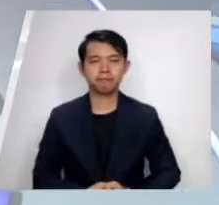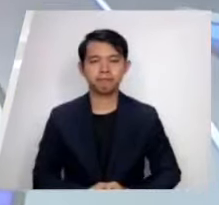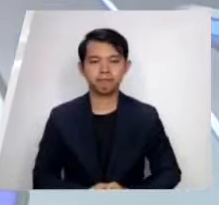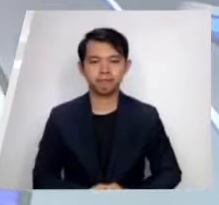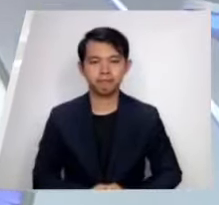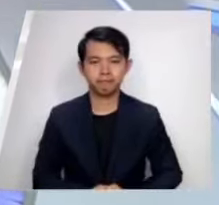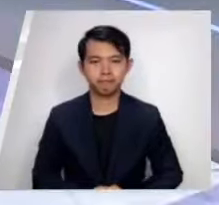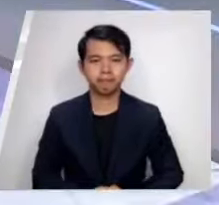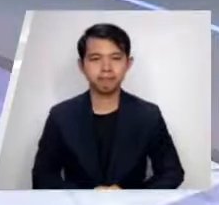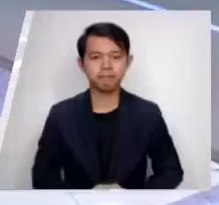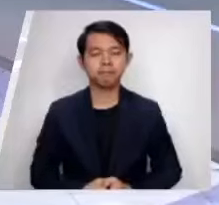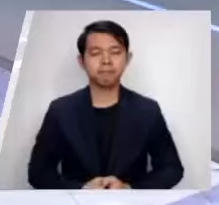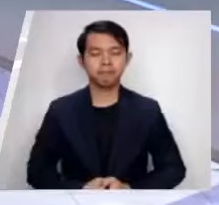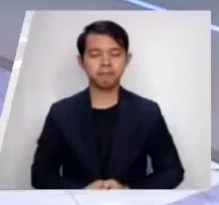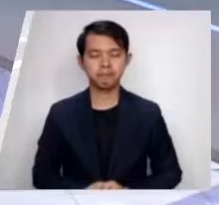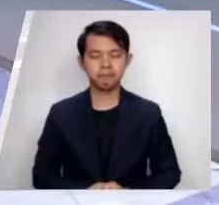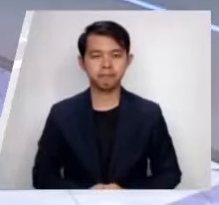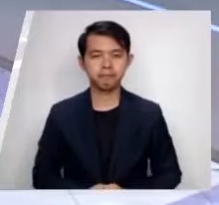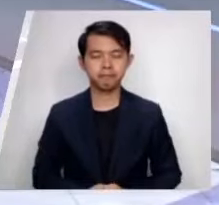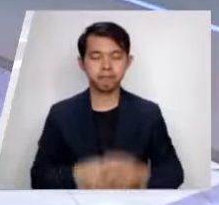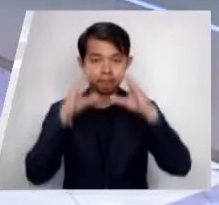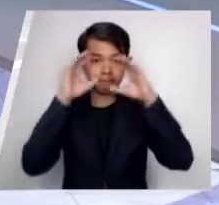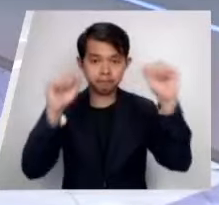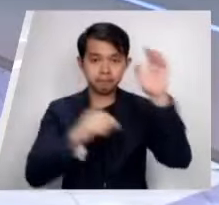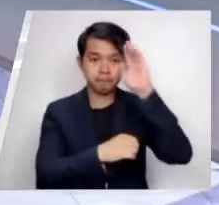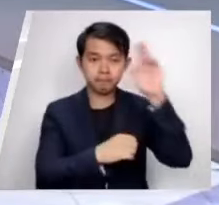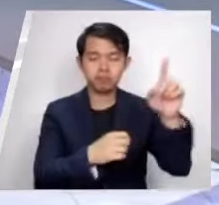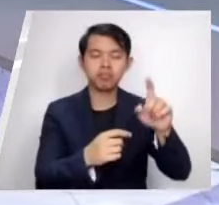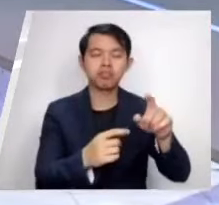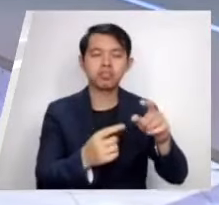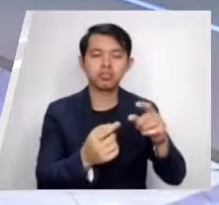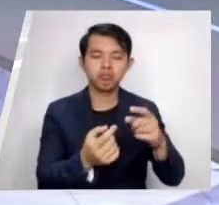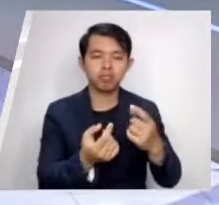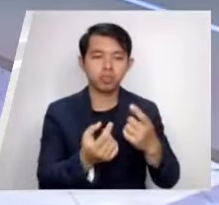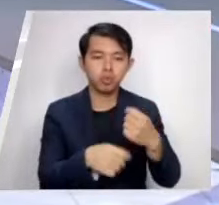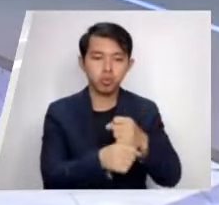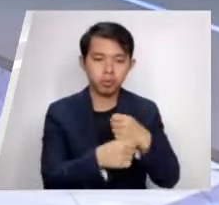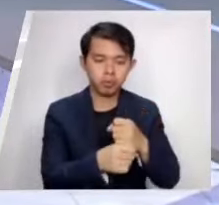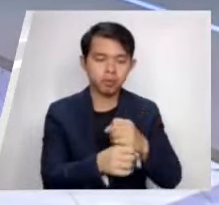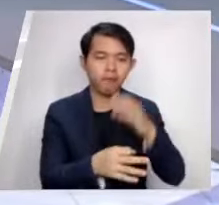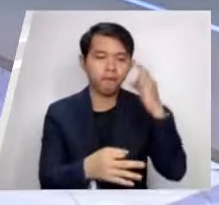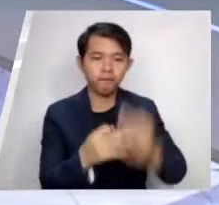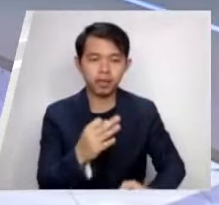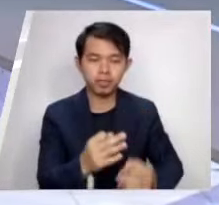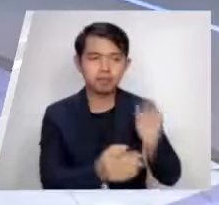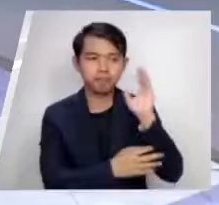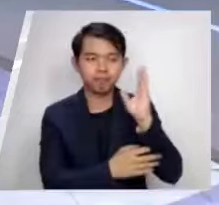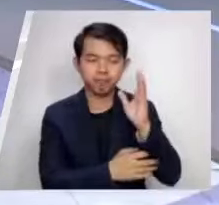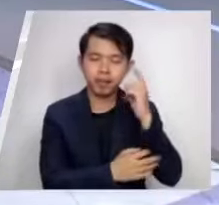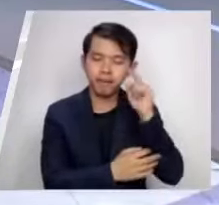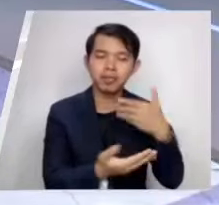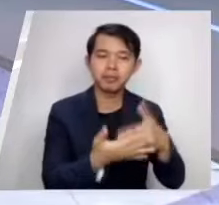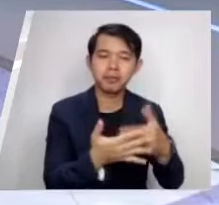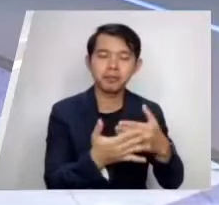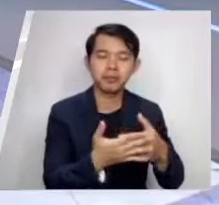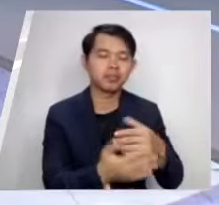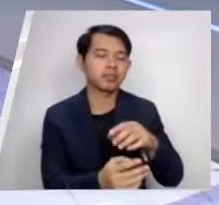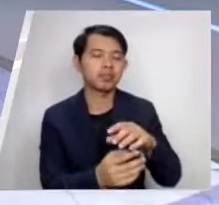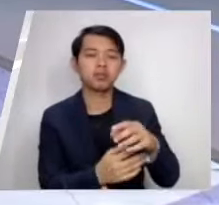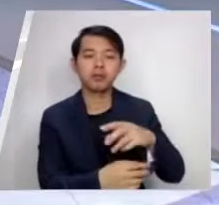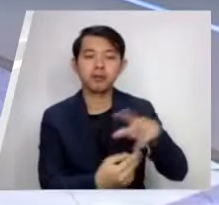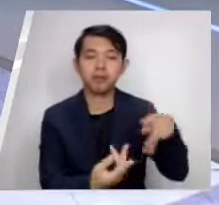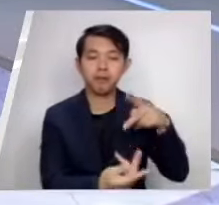Sinasapinalpa ni Pangulong Bongbong Marcos ang kanyang talumpati para sa nalalapit na State of the Nation Address. Nagsalita rin ang Pangulo tungkol sa